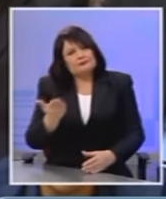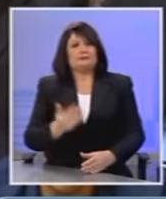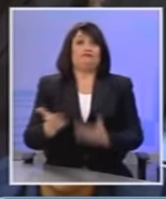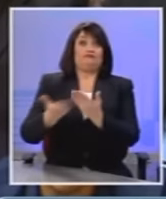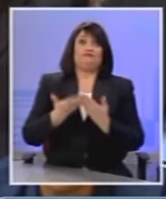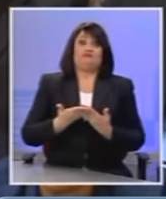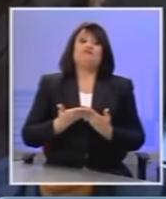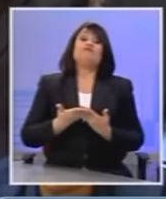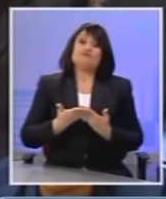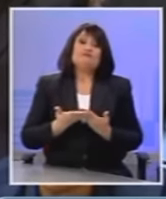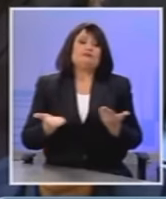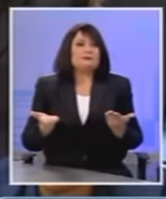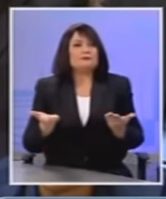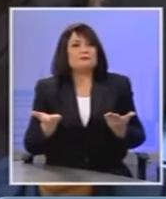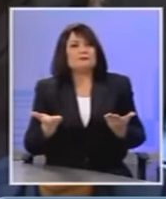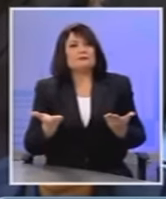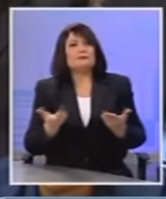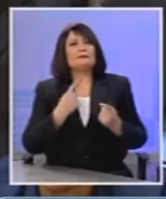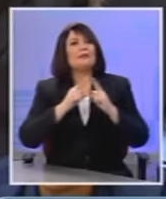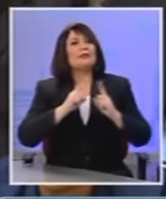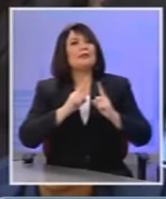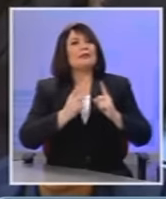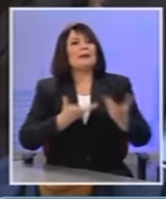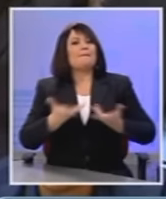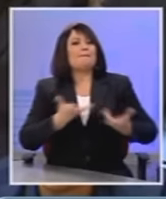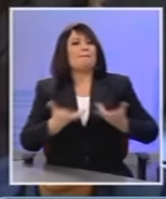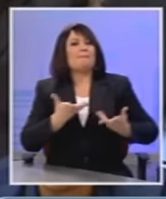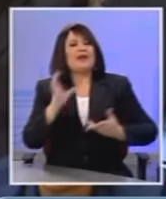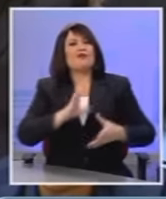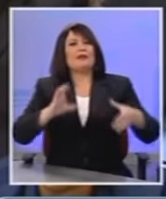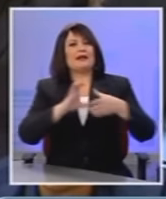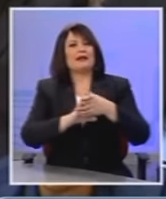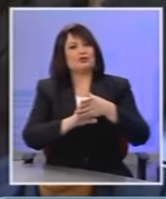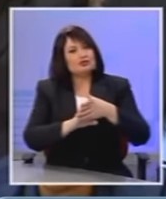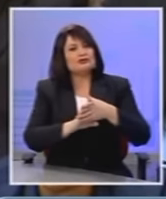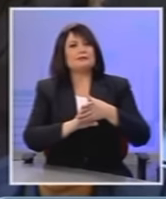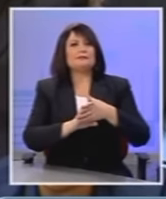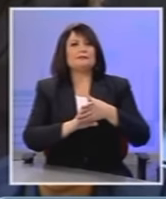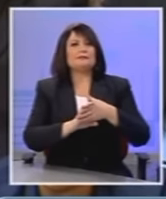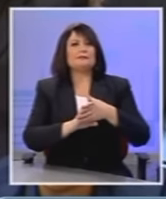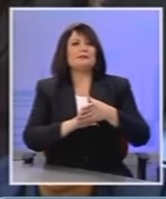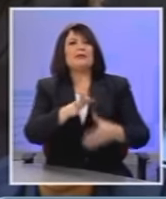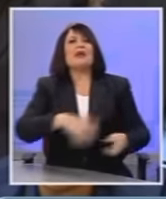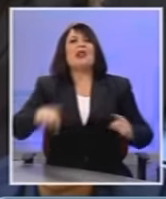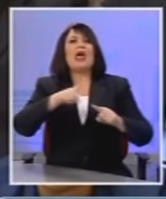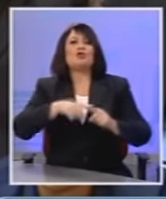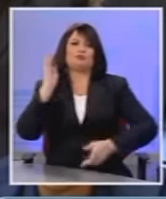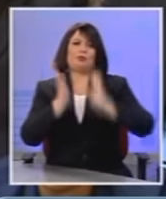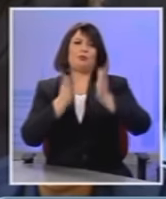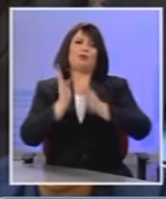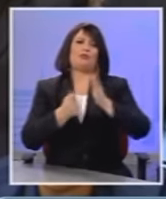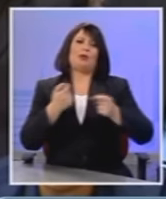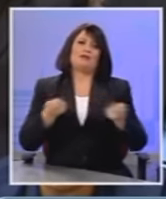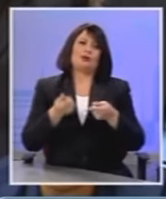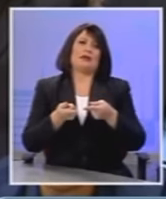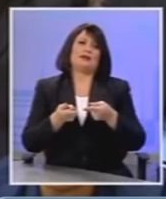συμβολή της στην διαπραγμάτευση που είχαμε με την Ευρωπαϊκή Ένωση, εξοντώνεται ο ελληνικός λαός.